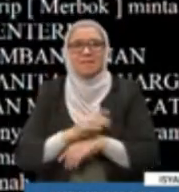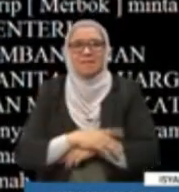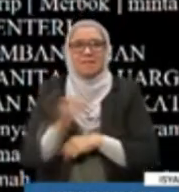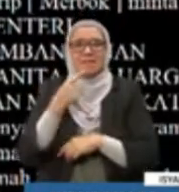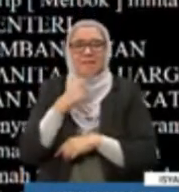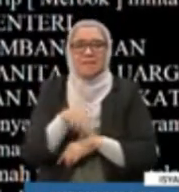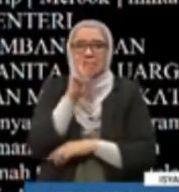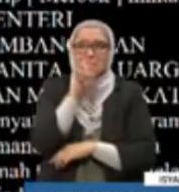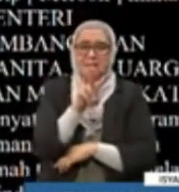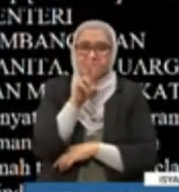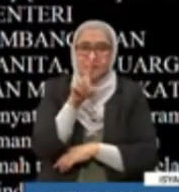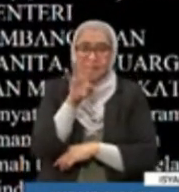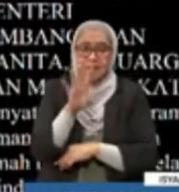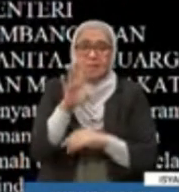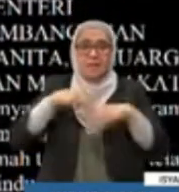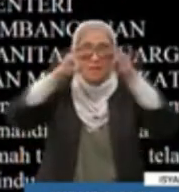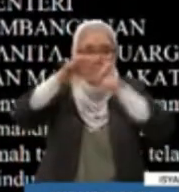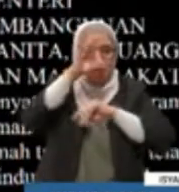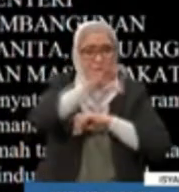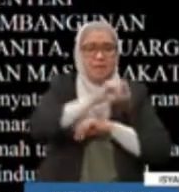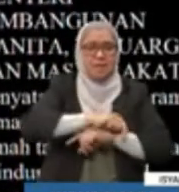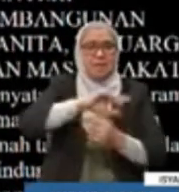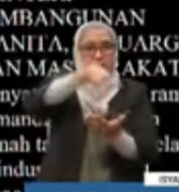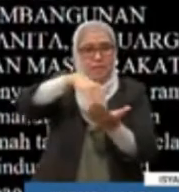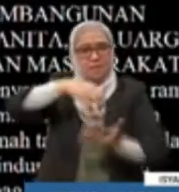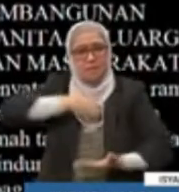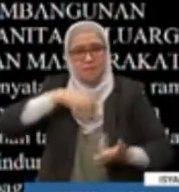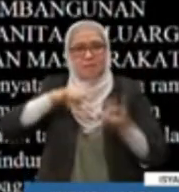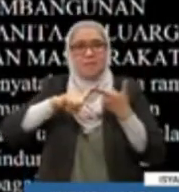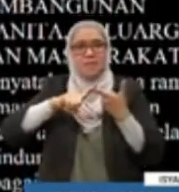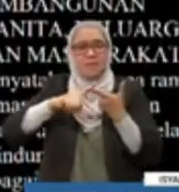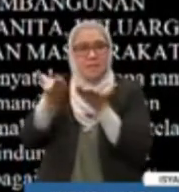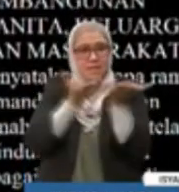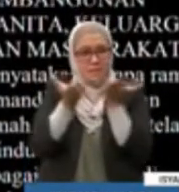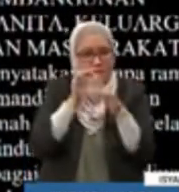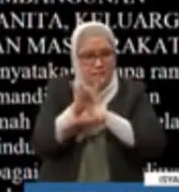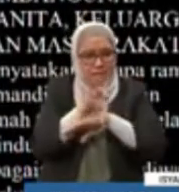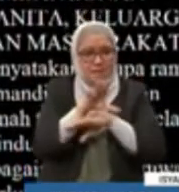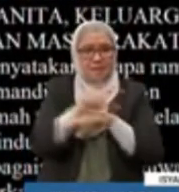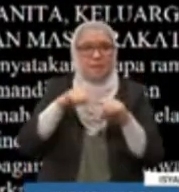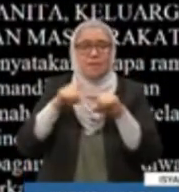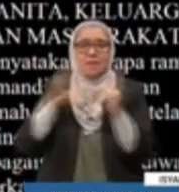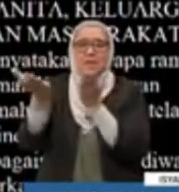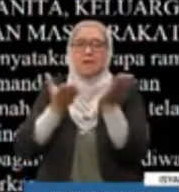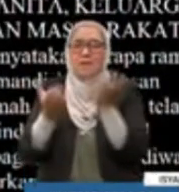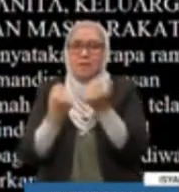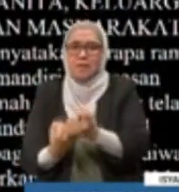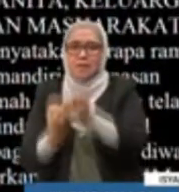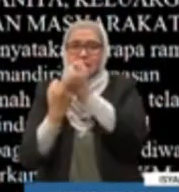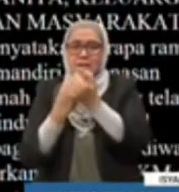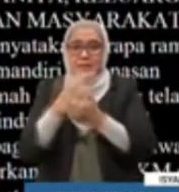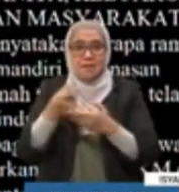masjid di Windows Tuhan telah dipilih sebagai pusaka 20 dan hikmah konseling kepada mangsa keganasan rumah tangga yang menggunakan hikmah nasehat dan sokongan